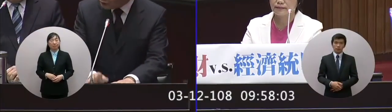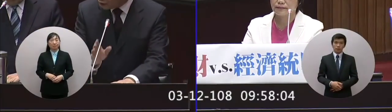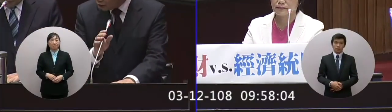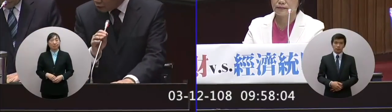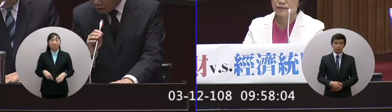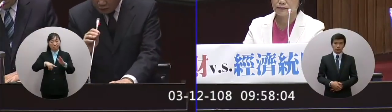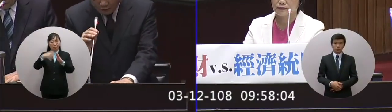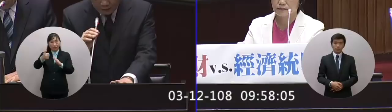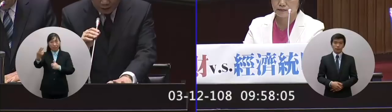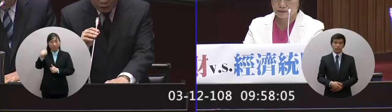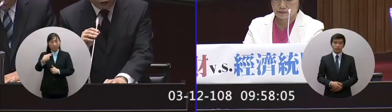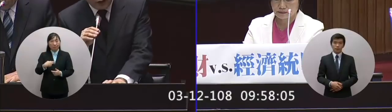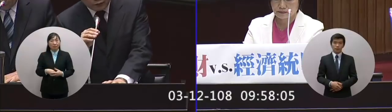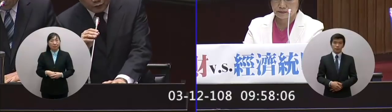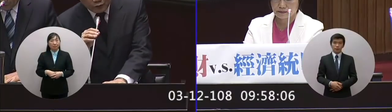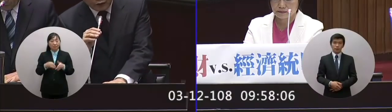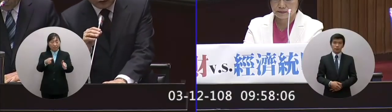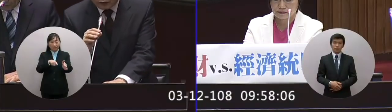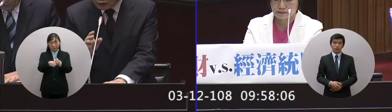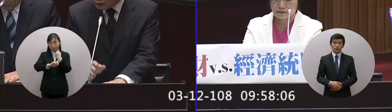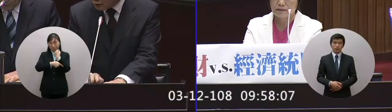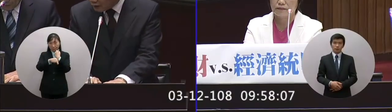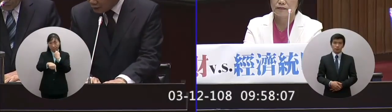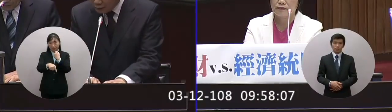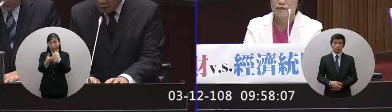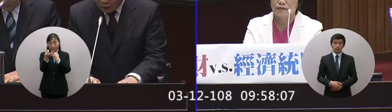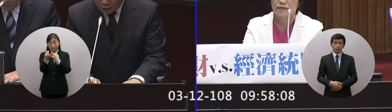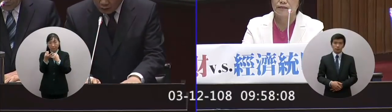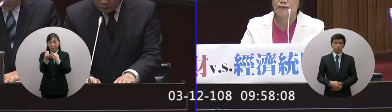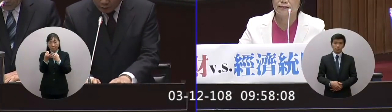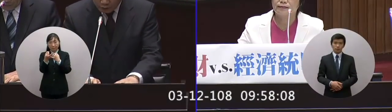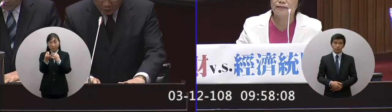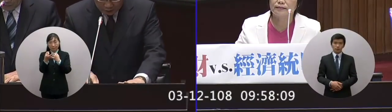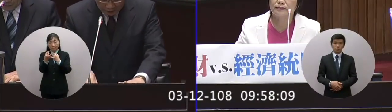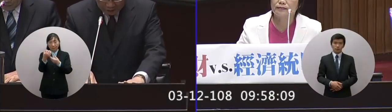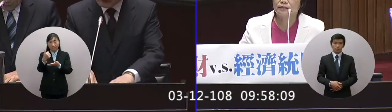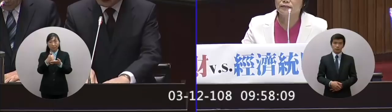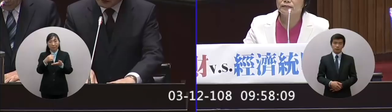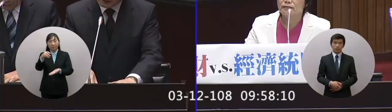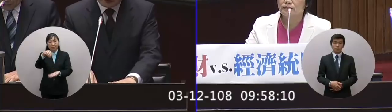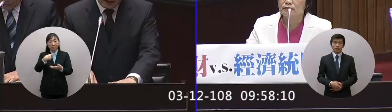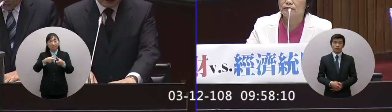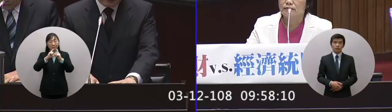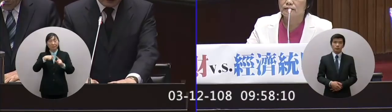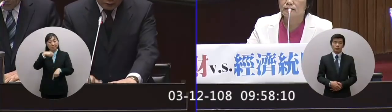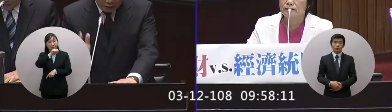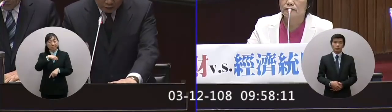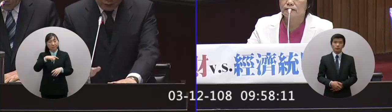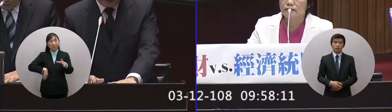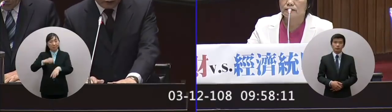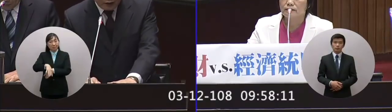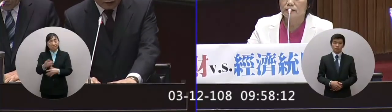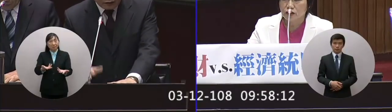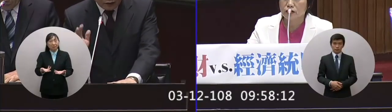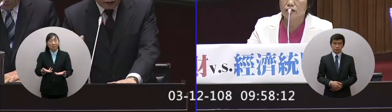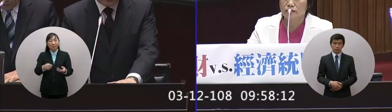他只是就是我们关于这个专法的部分，哦，就资金回台的专法部分，我们大概三个原则哈，第一个